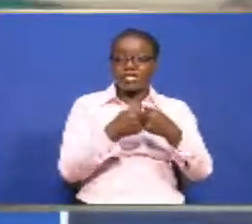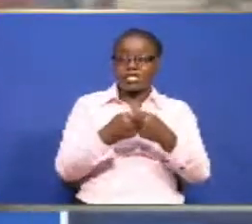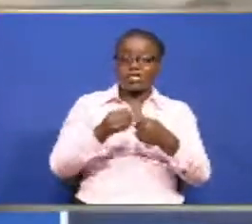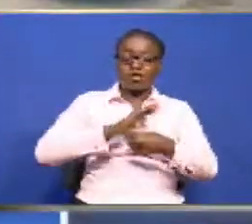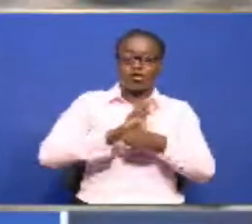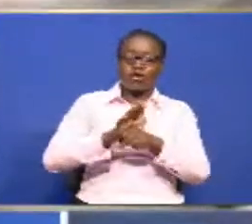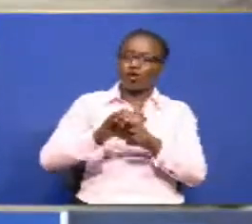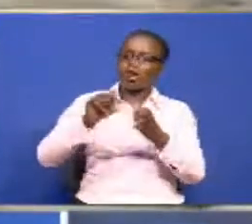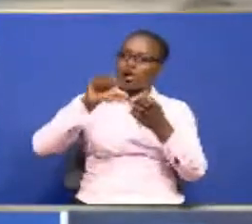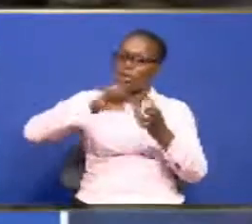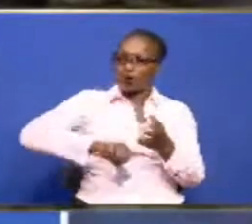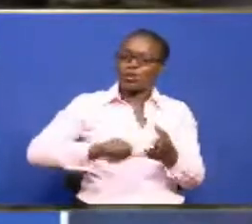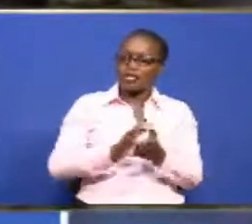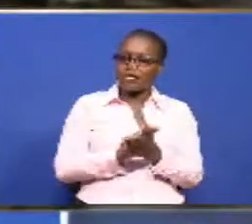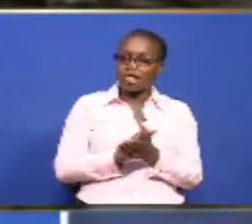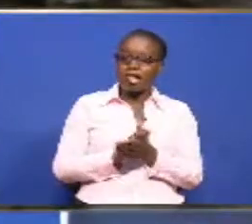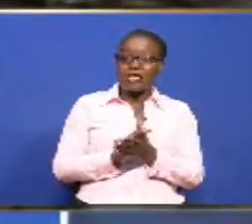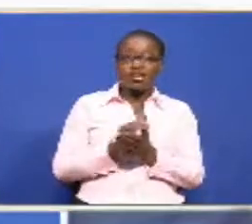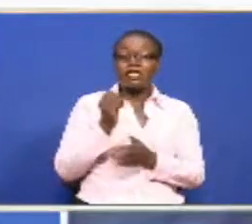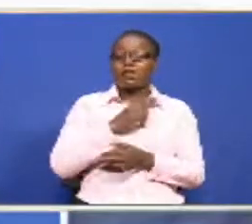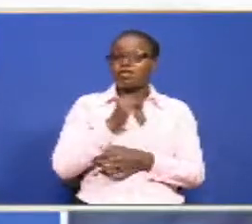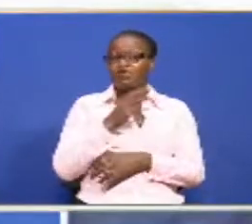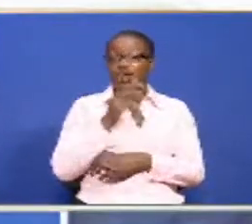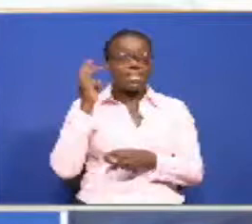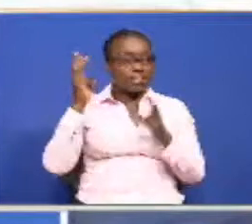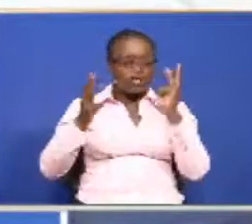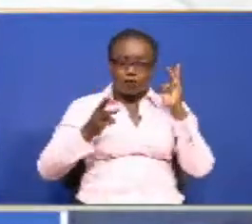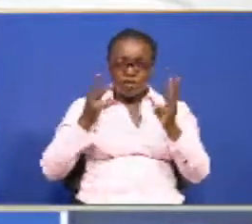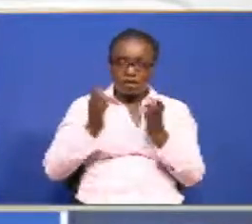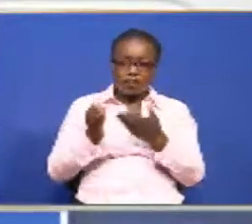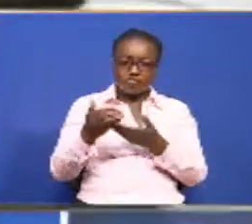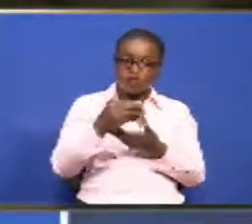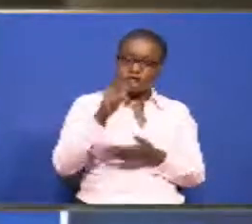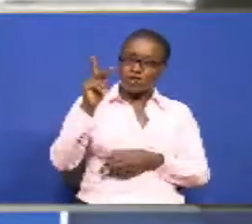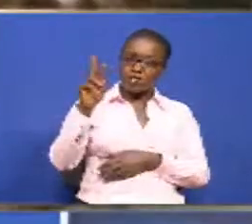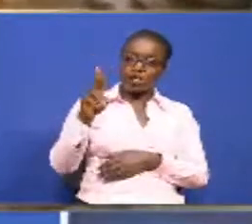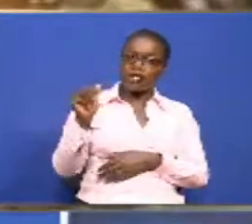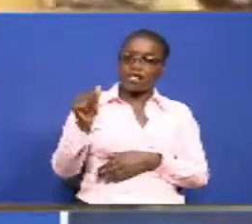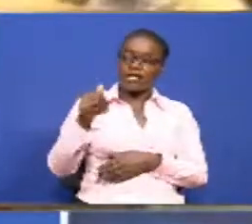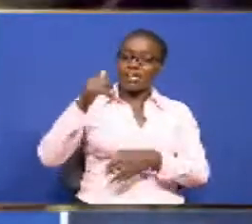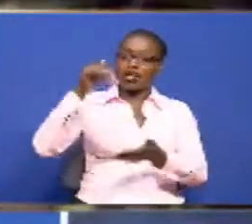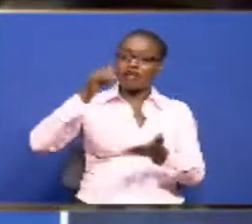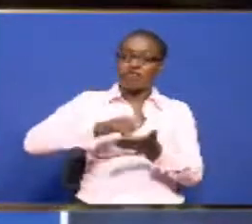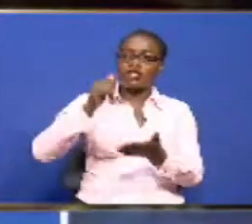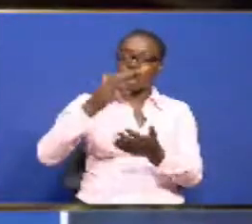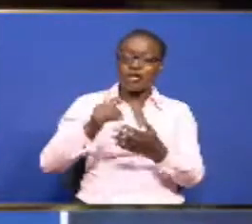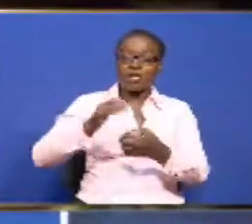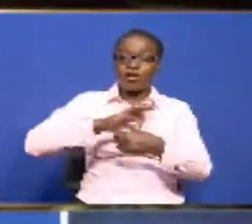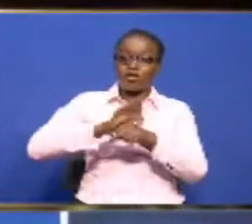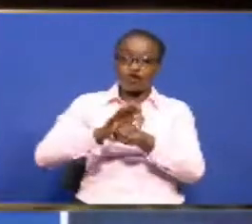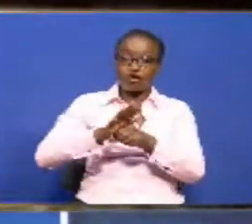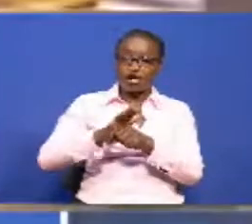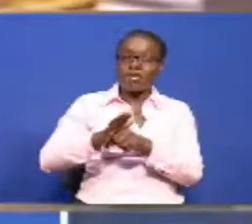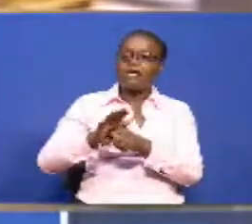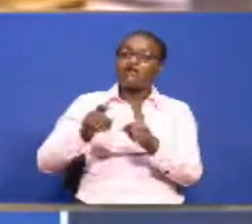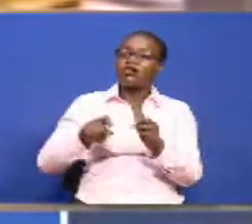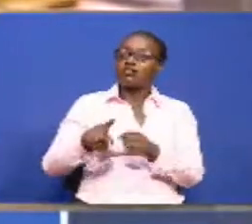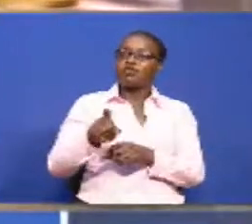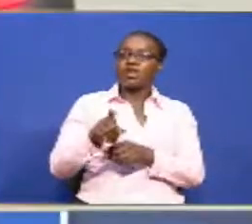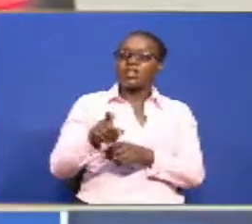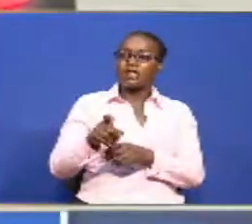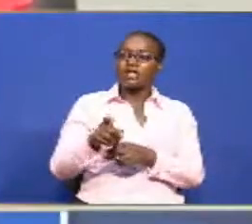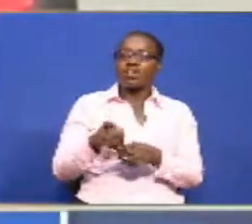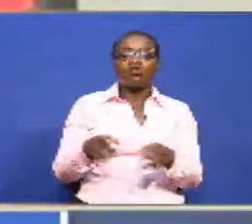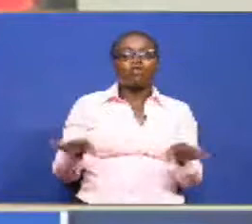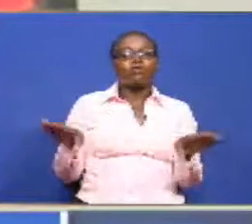hofu kwamba ukusanyaji wa mapato nchini huenda kukaathirika pakubwa kutokana na chamko la COVID-19, hasa kufuatia kufungwa